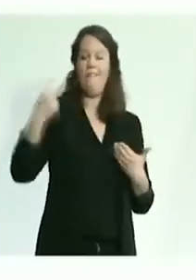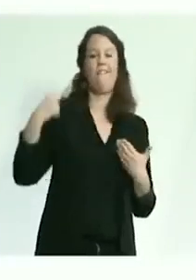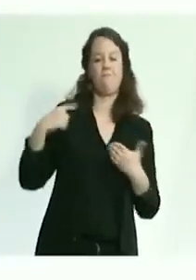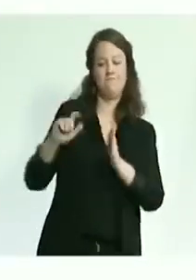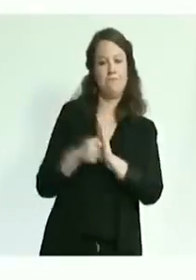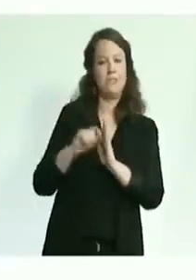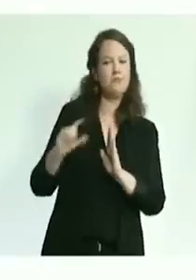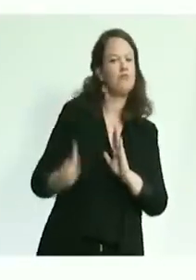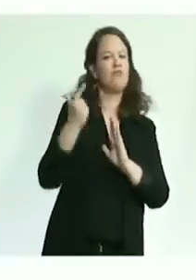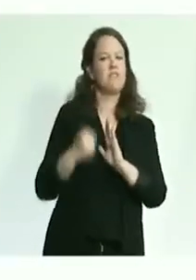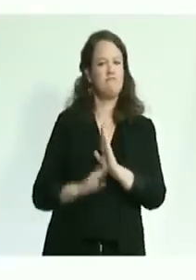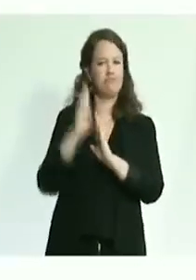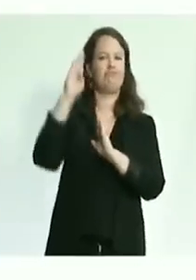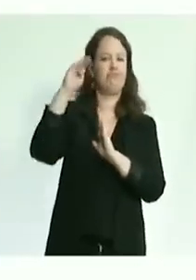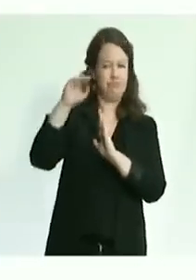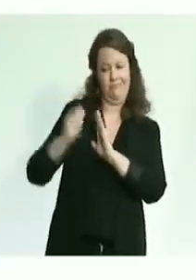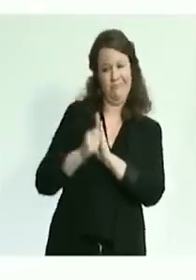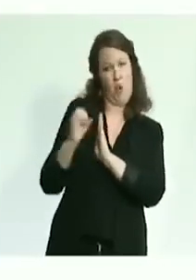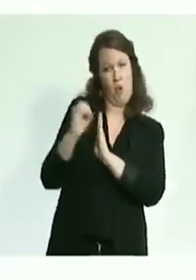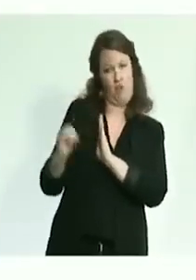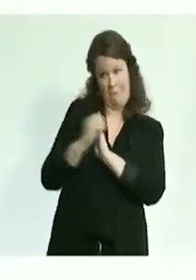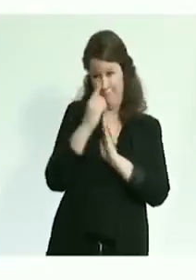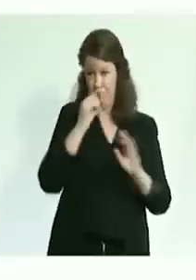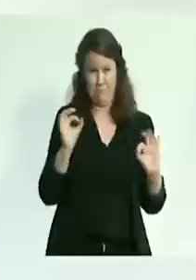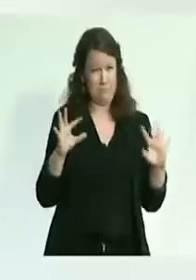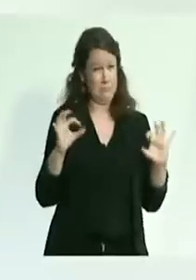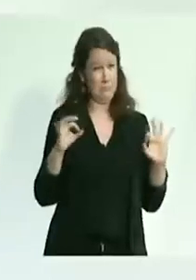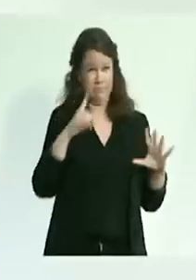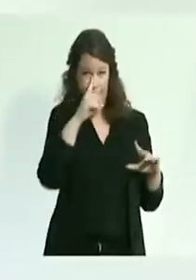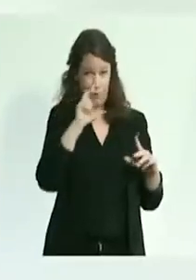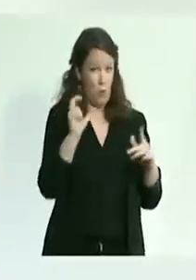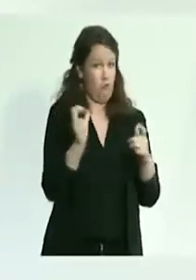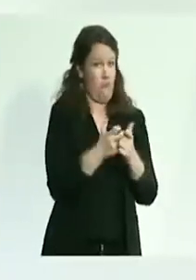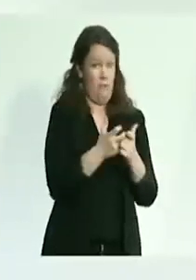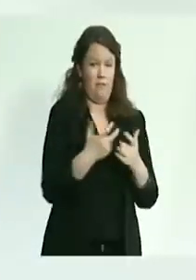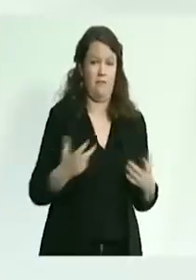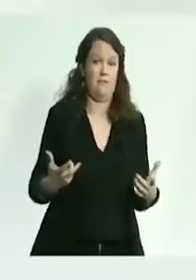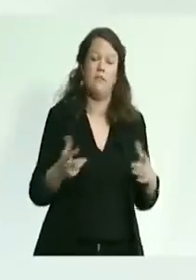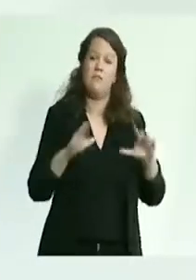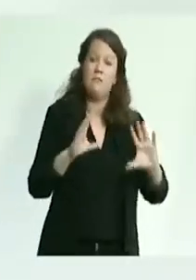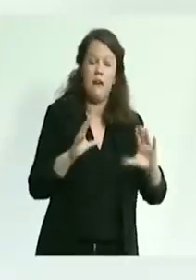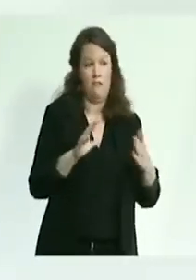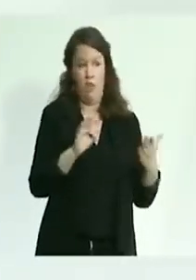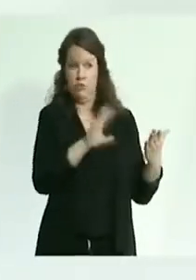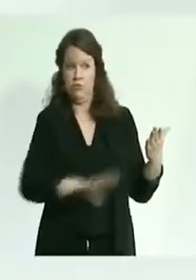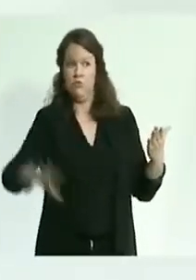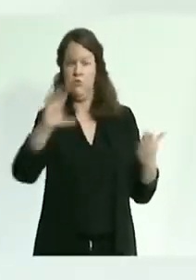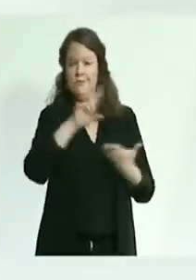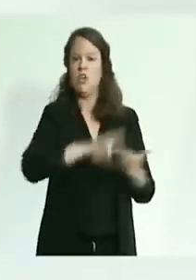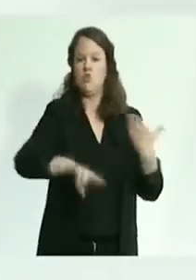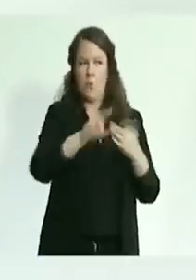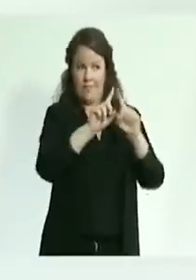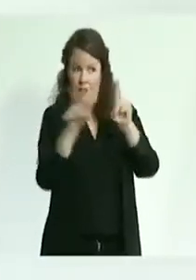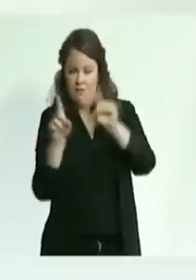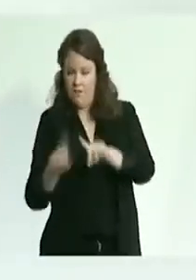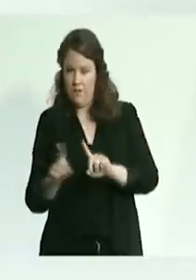de la 2e vague. La situation est encore à nouveau contrastée d'une région à une autre, avec des tensions